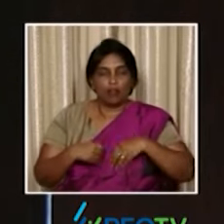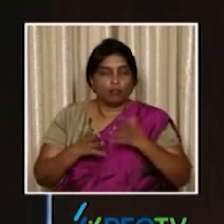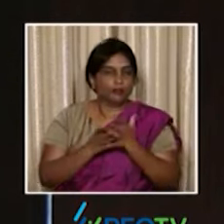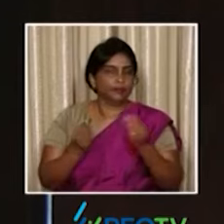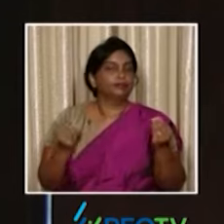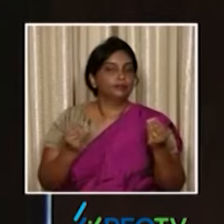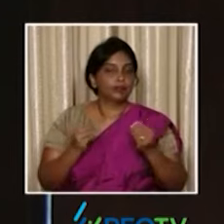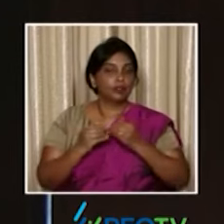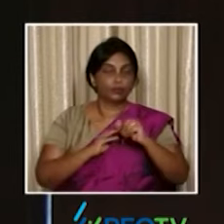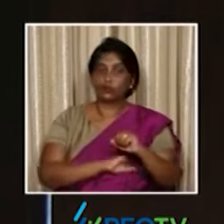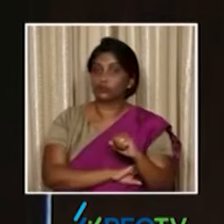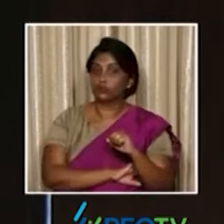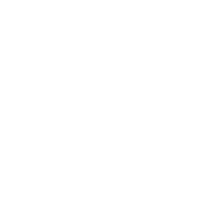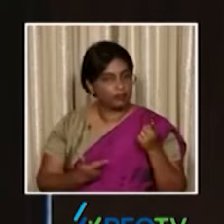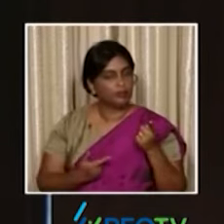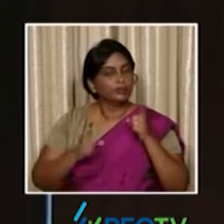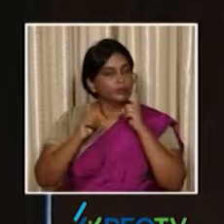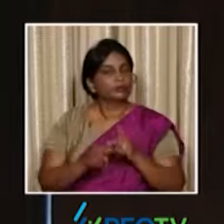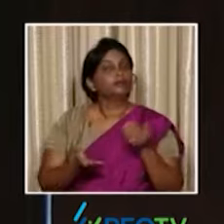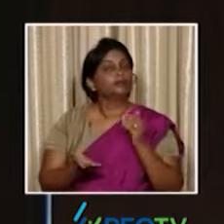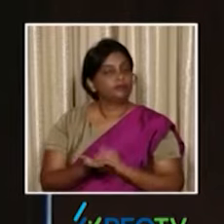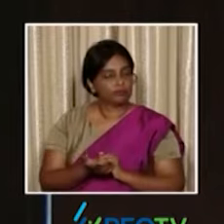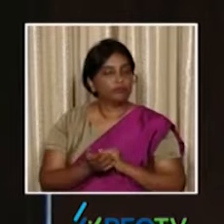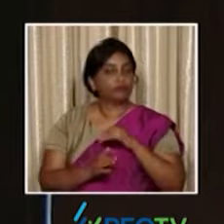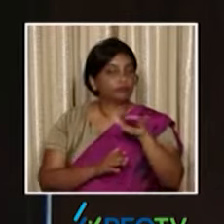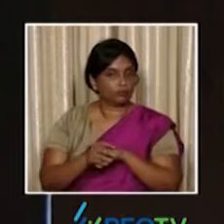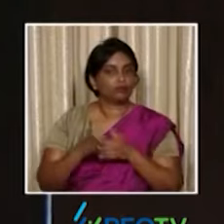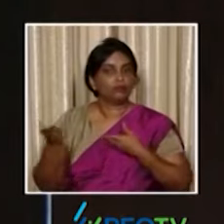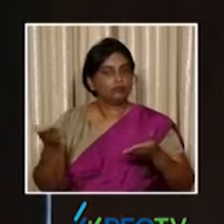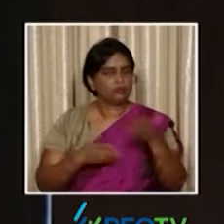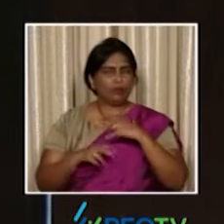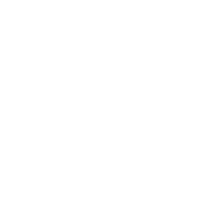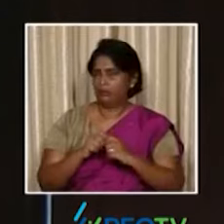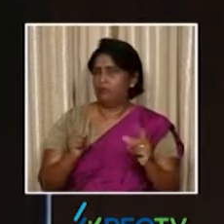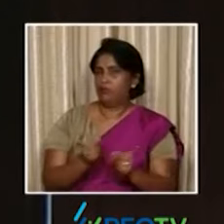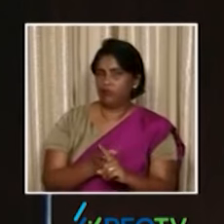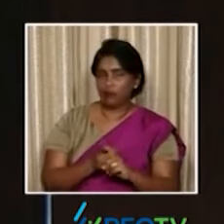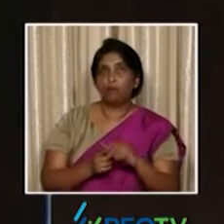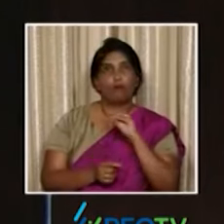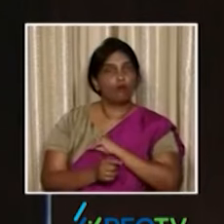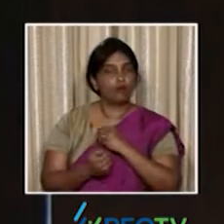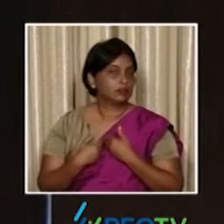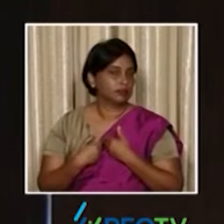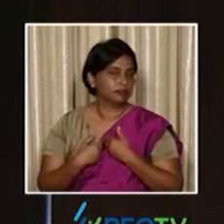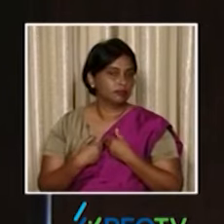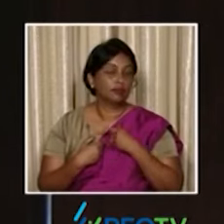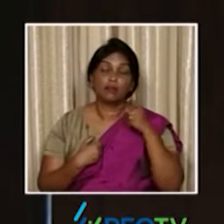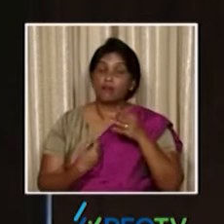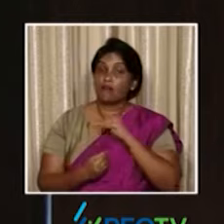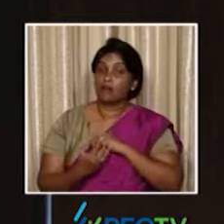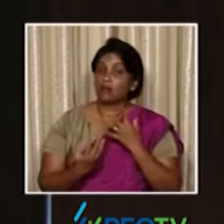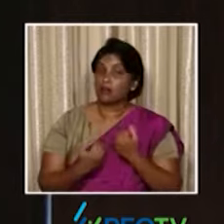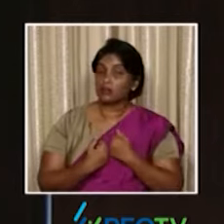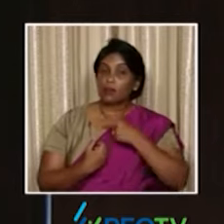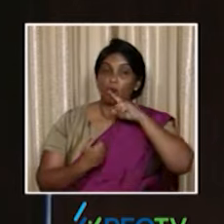ගැලෙව්වට පස්සේ තව ශක්තිමත් කළ ඉදිරියට යන්න. නැවතත් මේ සභාවේ ඉන්න අපි කුලල් කාගත්තොත් වාසිය අපිට නෙමෙයි ඒ වාසිය